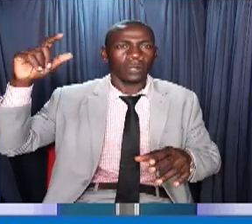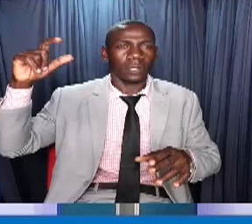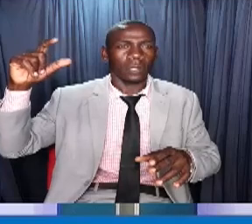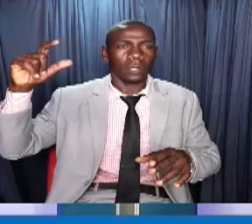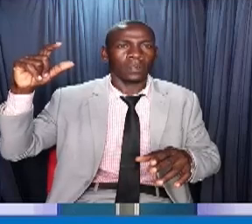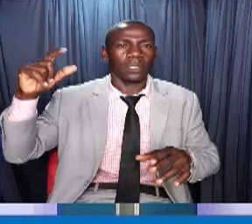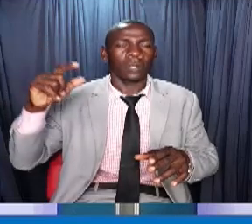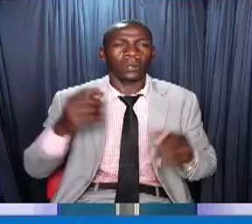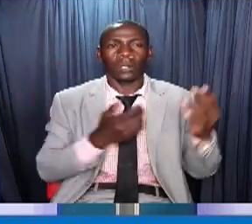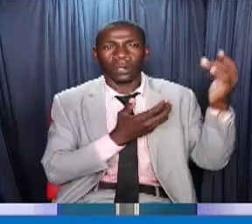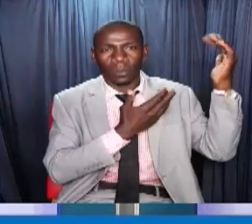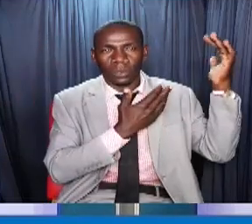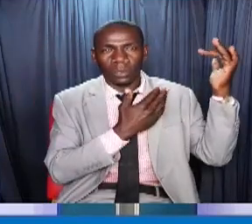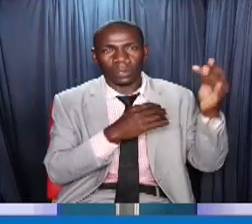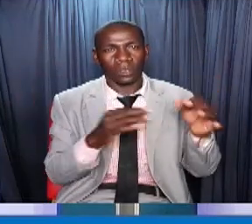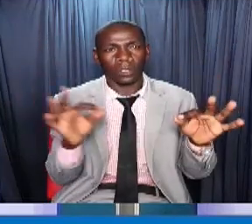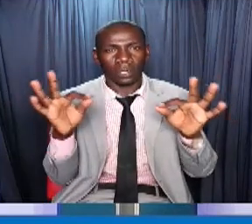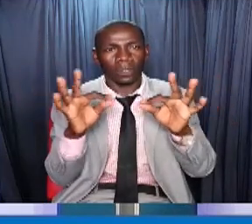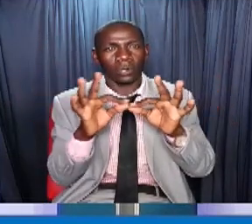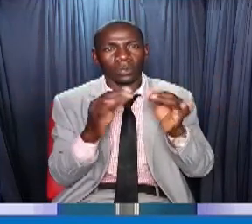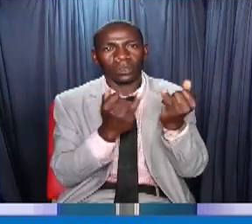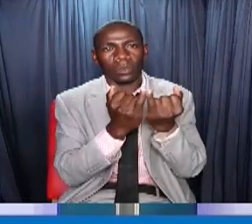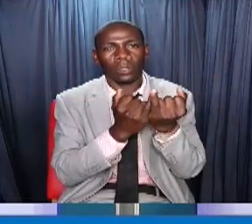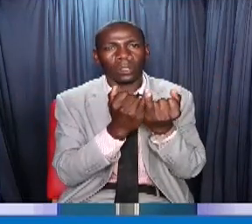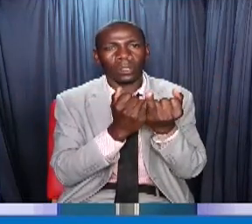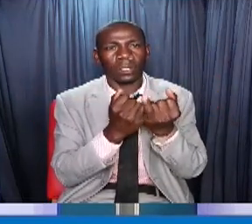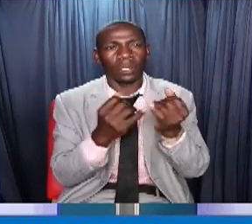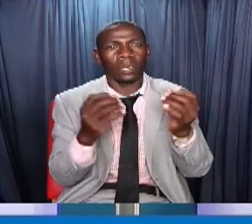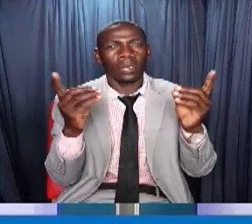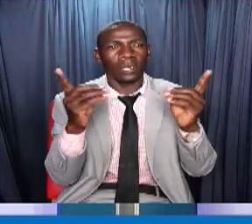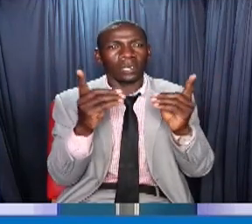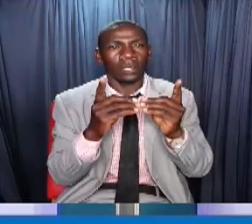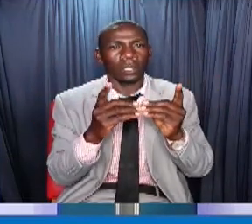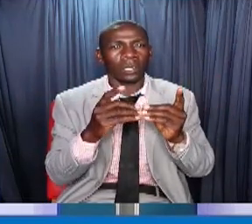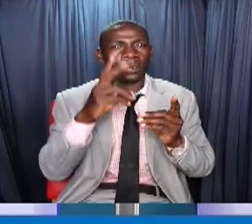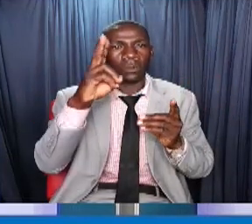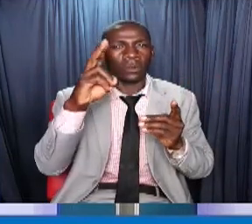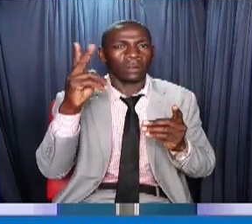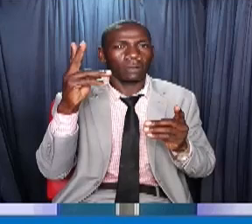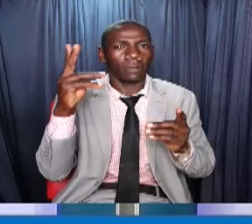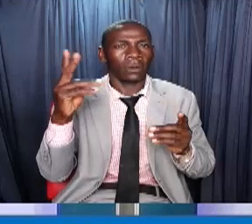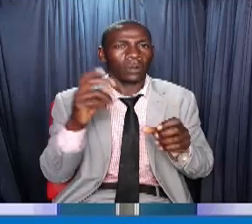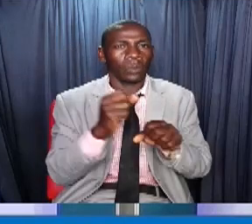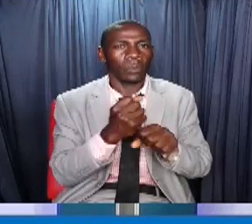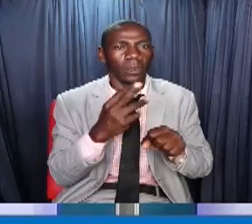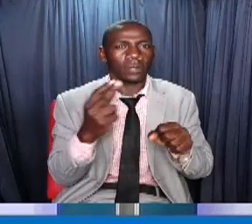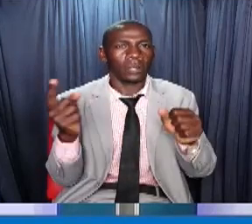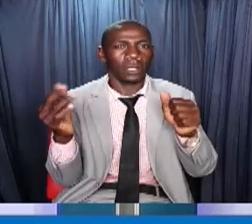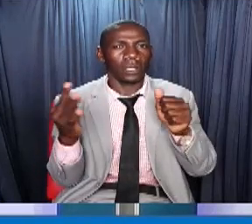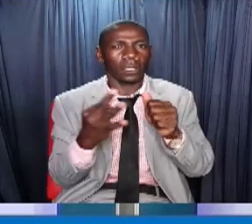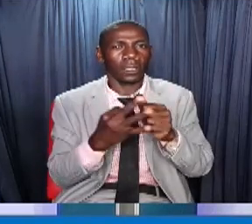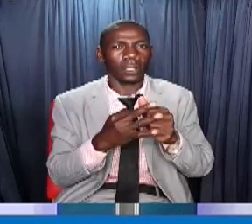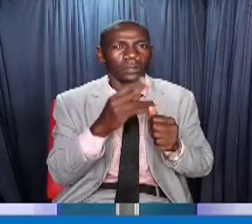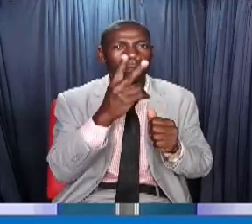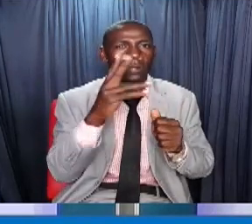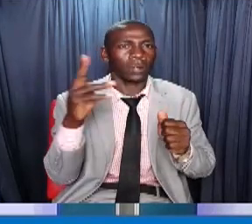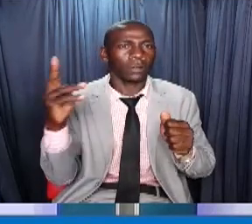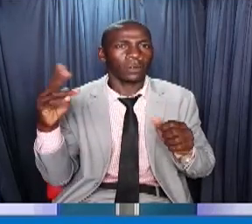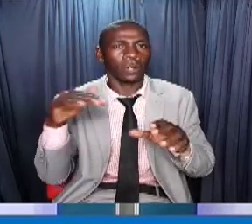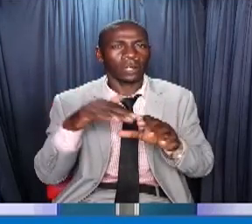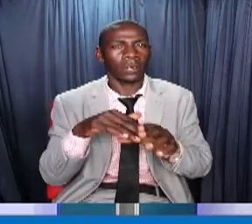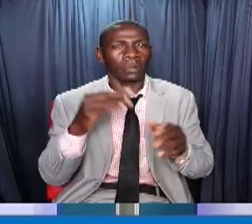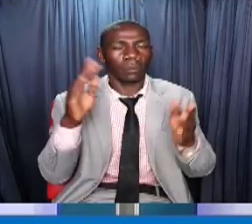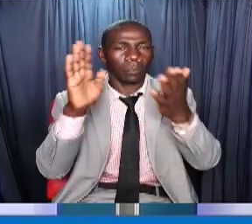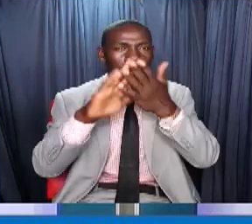Ndoa hii inatarajiwa kuunganishwa siku ya Jumamosi, tarehe 24 mwezi wa 8 mwaka wa 2024